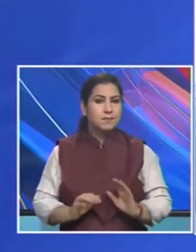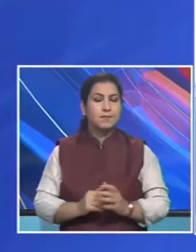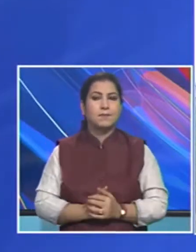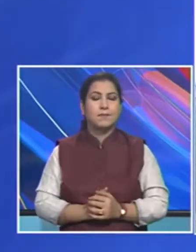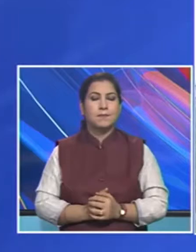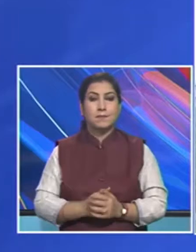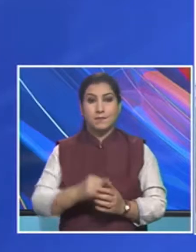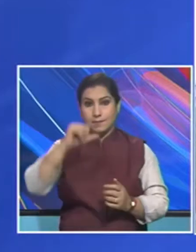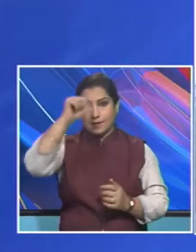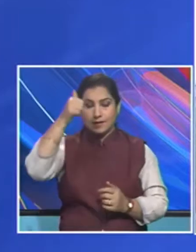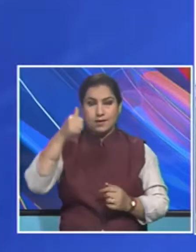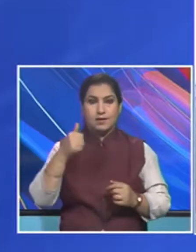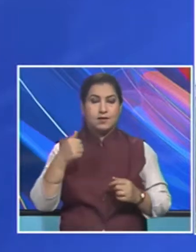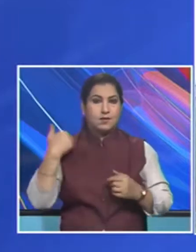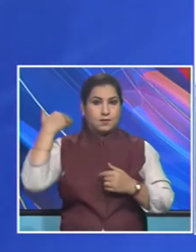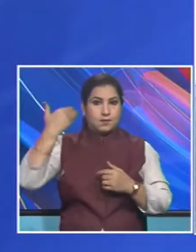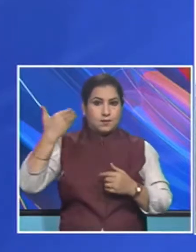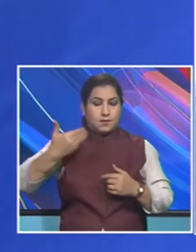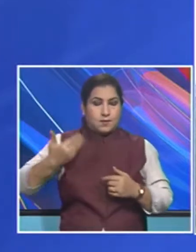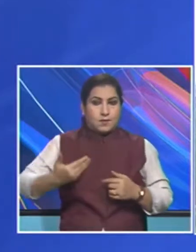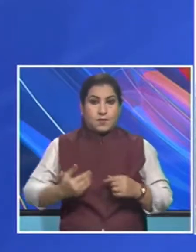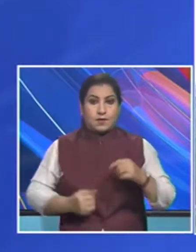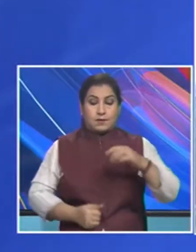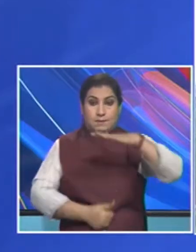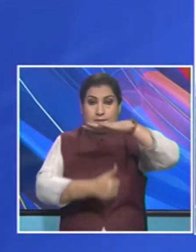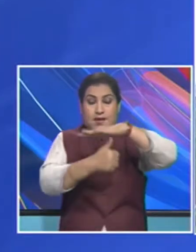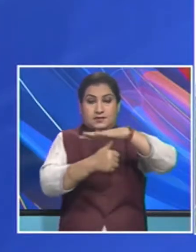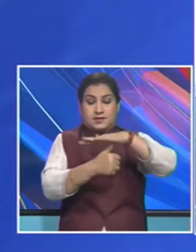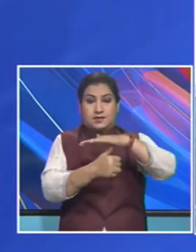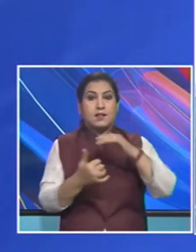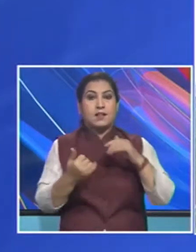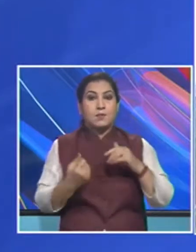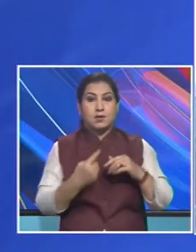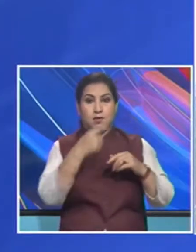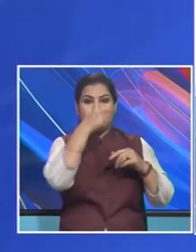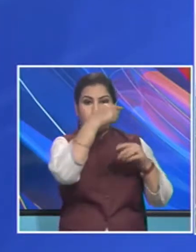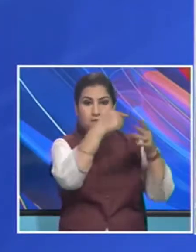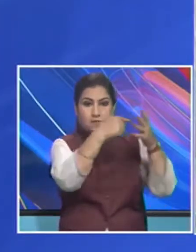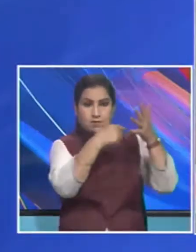देश की 15वीं राष्ट्रपति अब से कुछ ही देर में शपथ लेंगी।